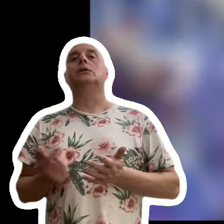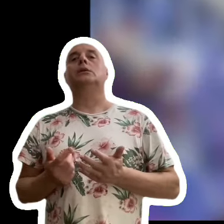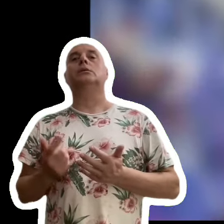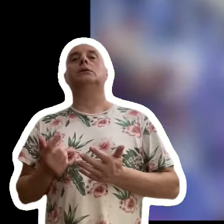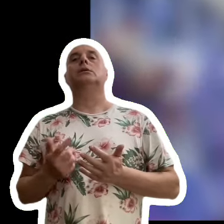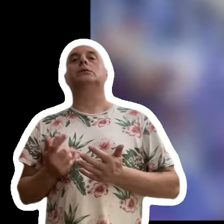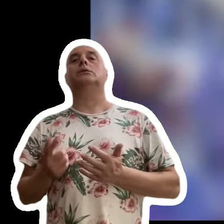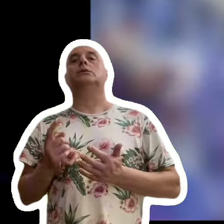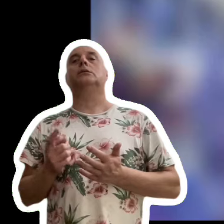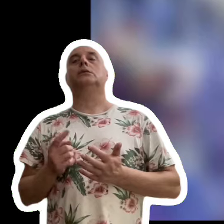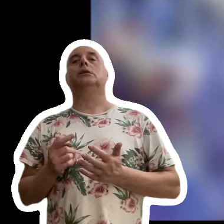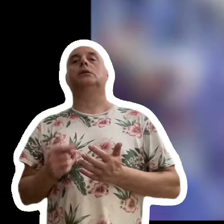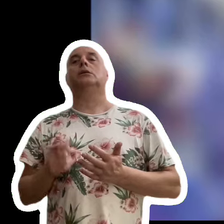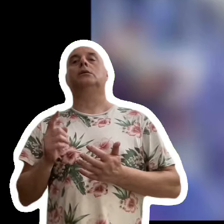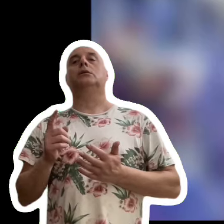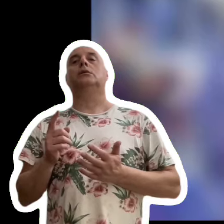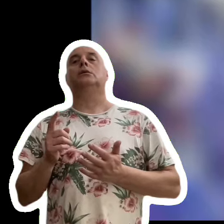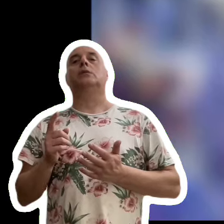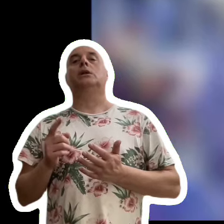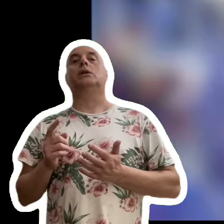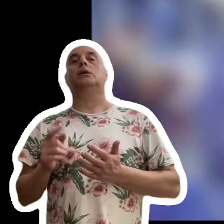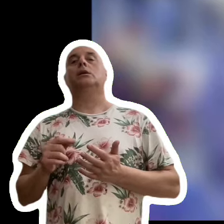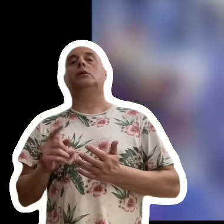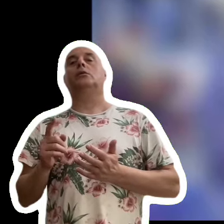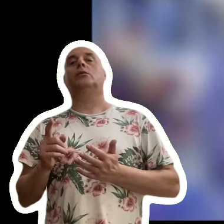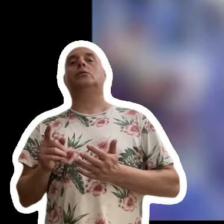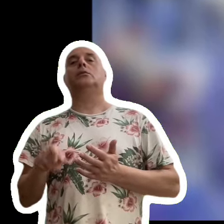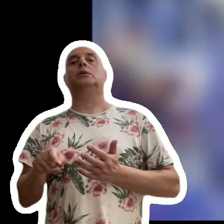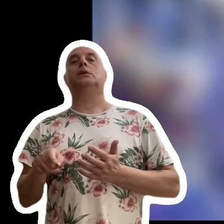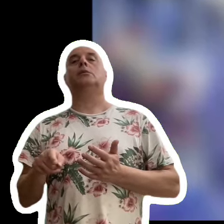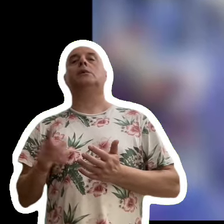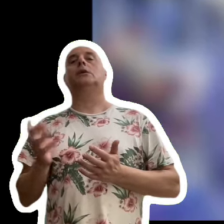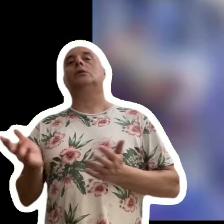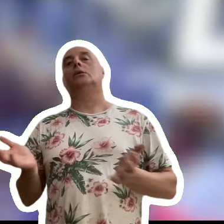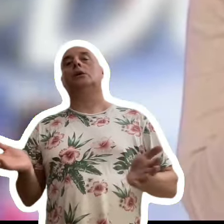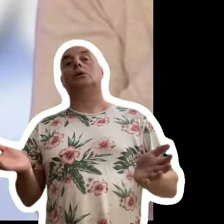Giorgio ha preferito chiudere il loro rapporto iniziando a conoscere altre Dame